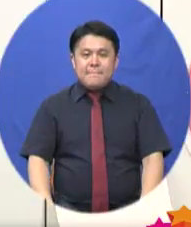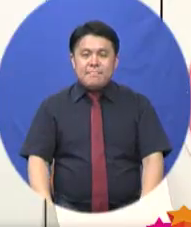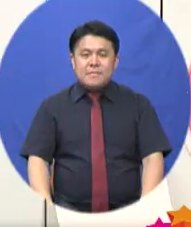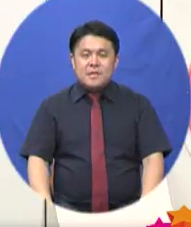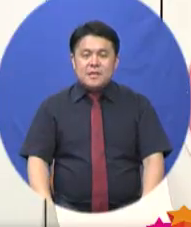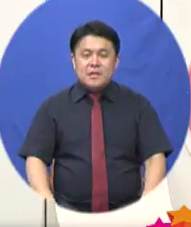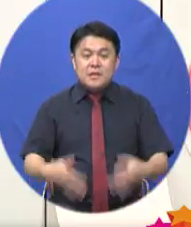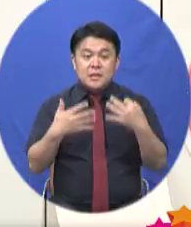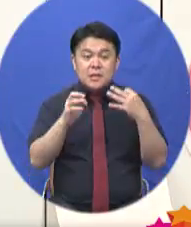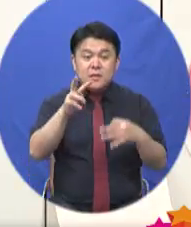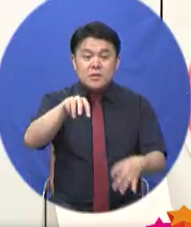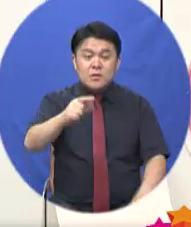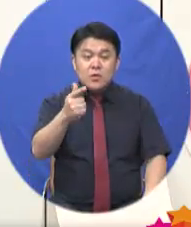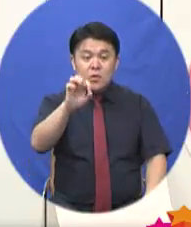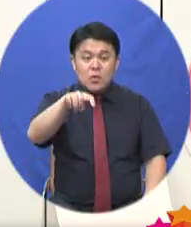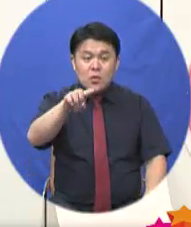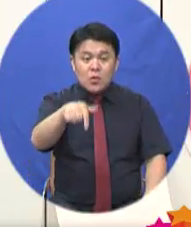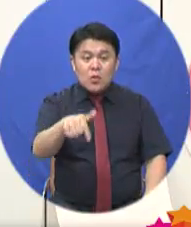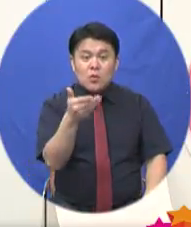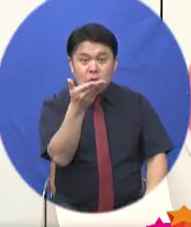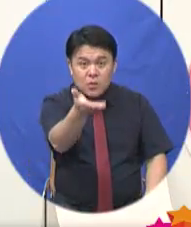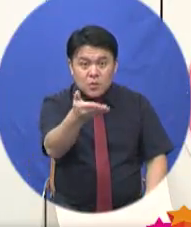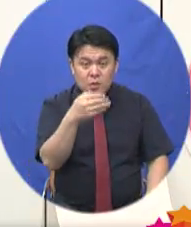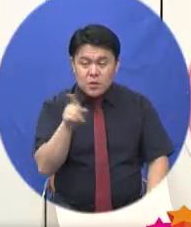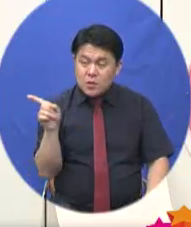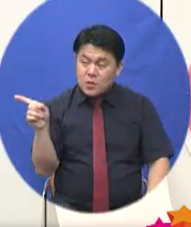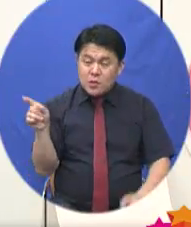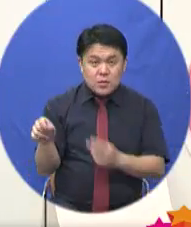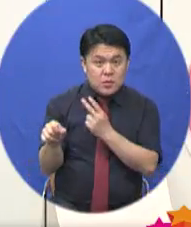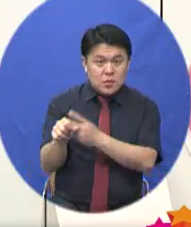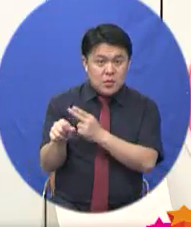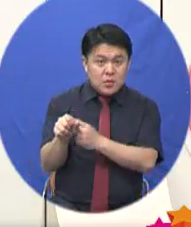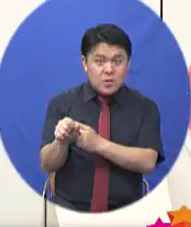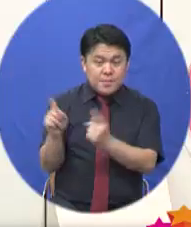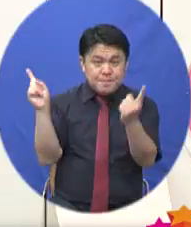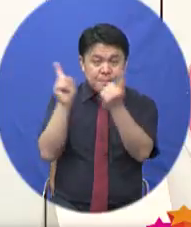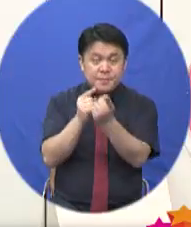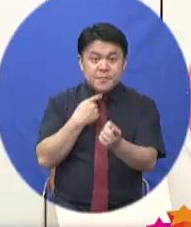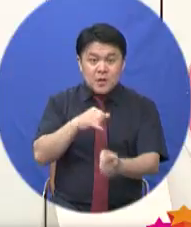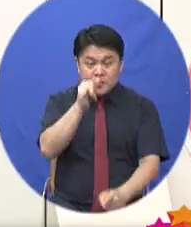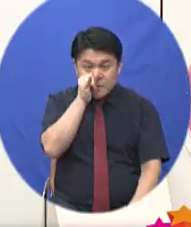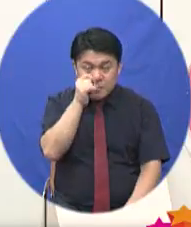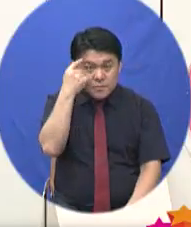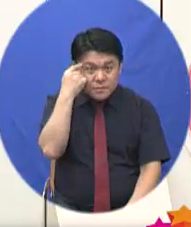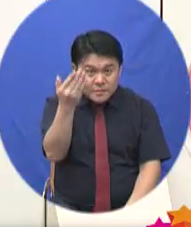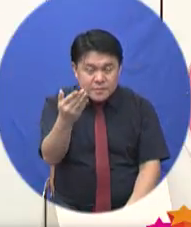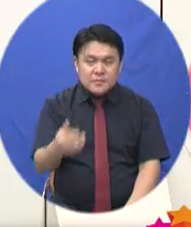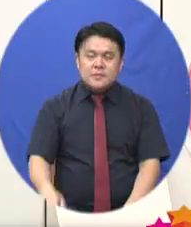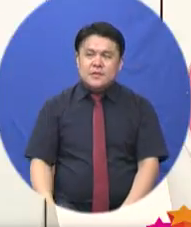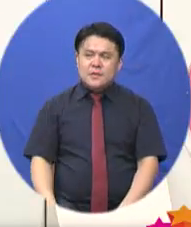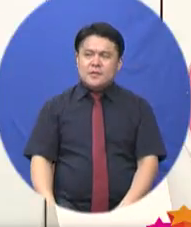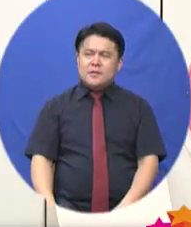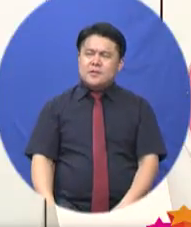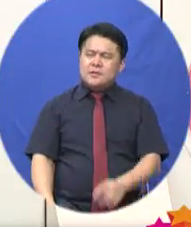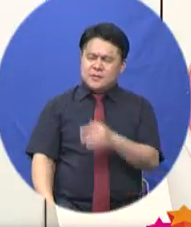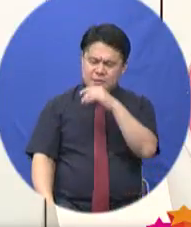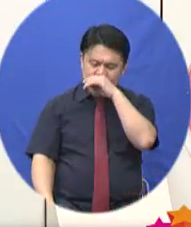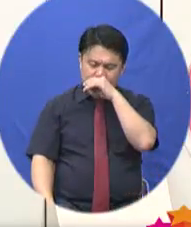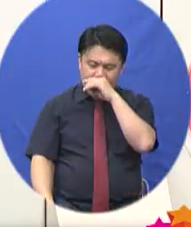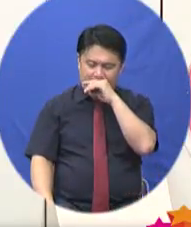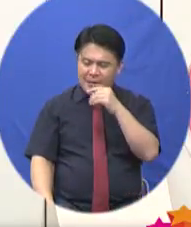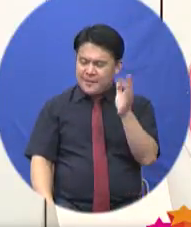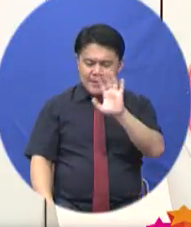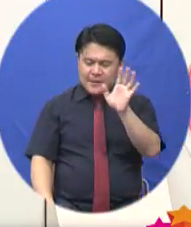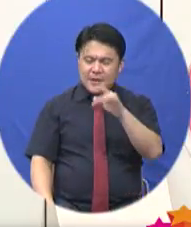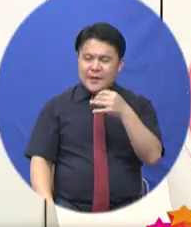예. 우리 김순옥 어머님은 김용만 선생님을 실제로 보신 적 있으세요? 아유, 못